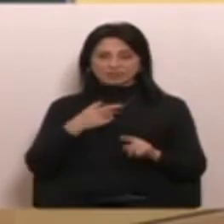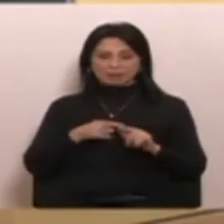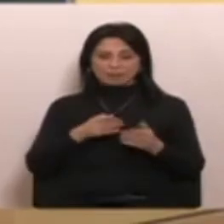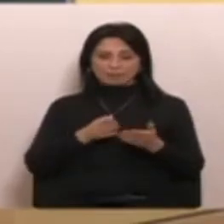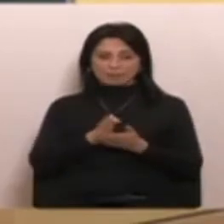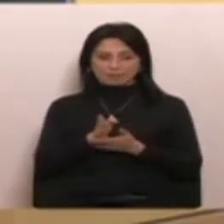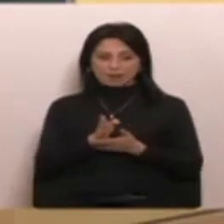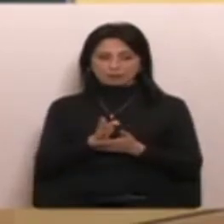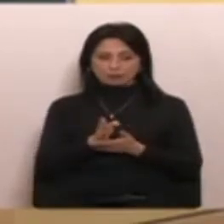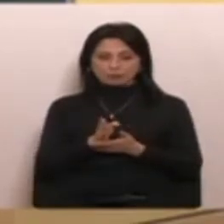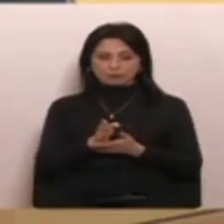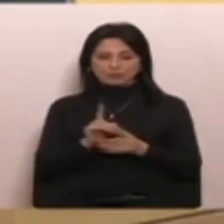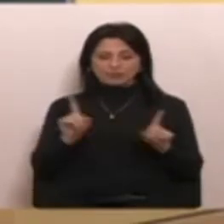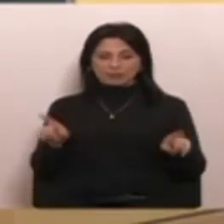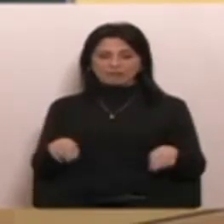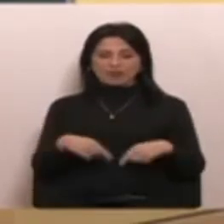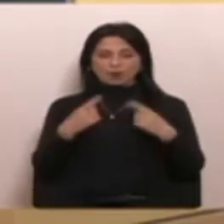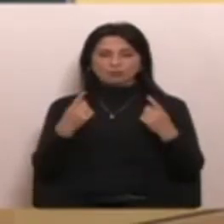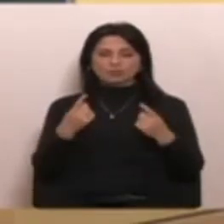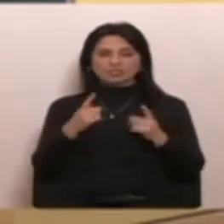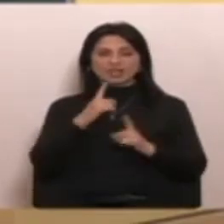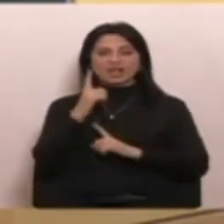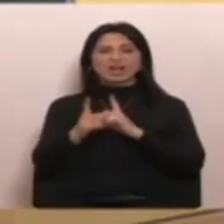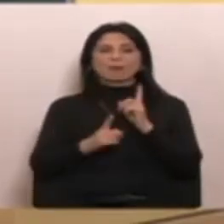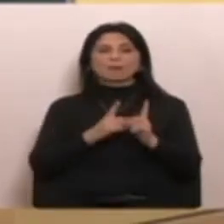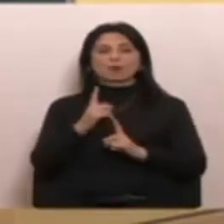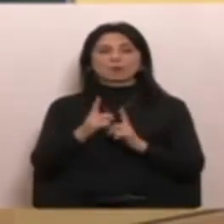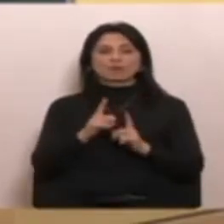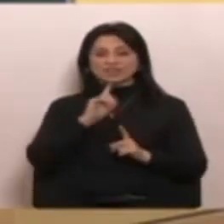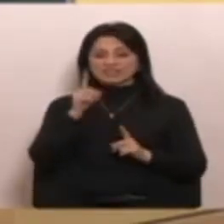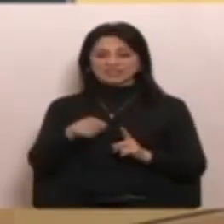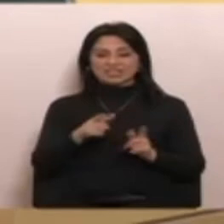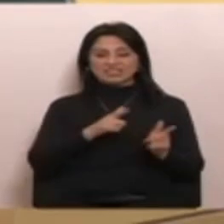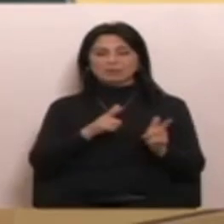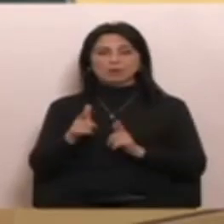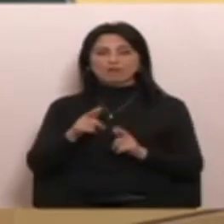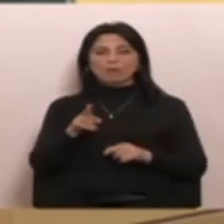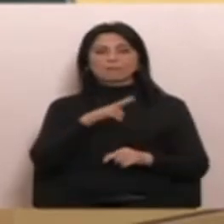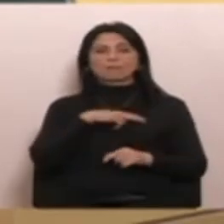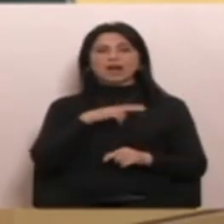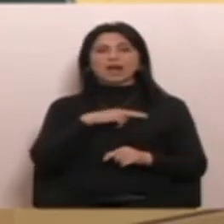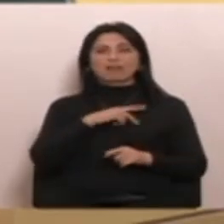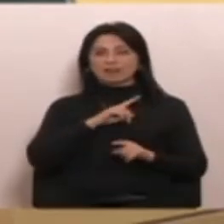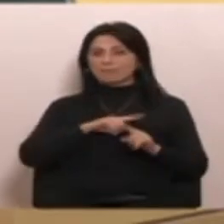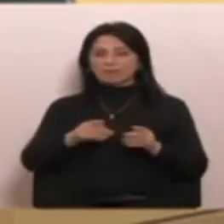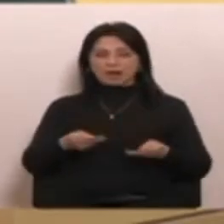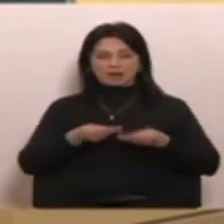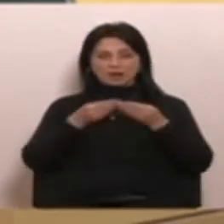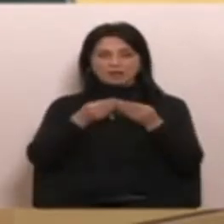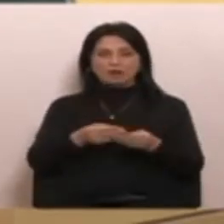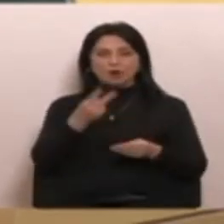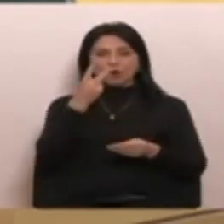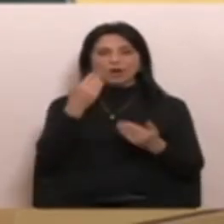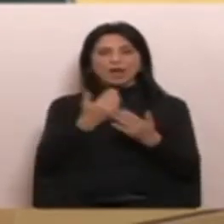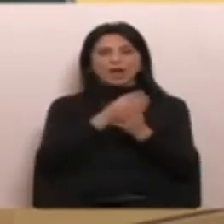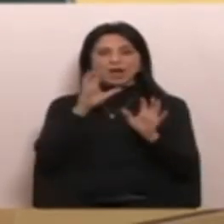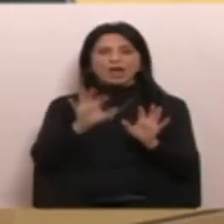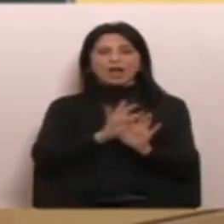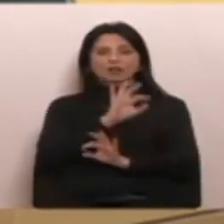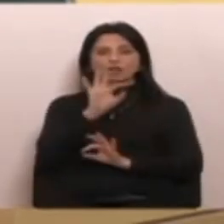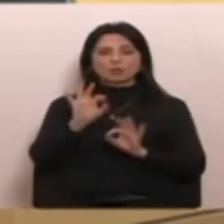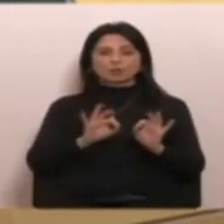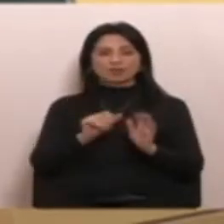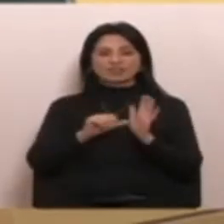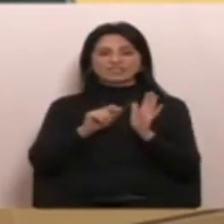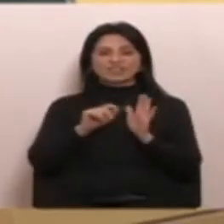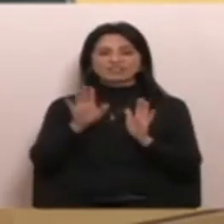მიმართულებით ვახორციელებთ რეფორმას, წელს ჩვენ მოამზადეთ და პარლამენტს მალე წარედგინება ორი ახალი კანონპროექტი, ესენია